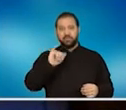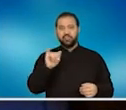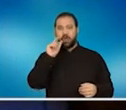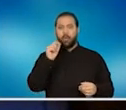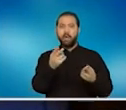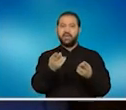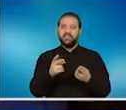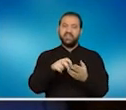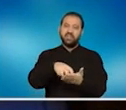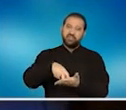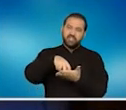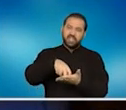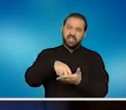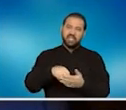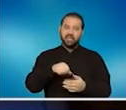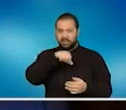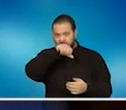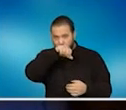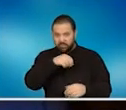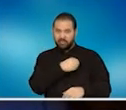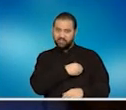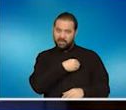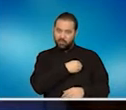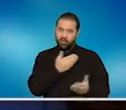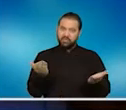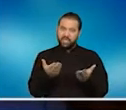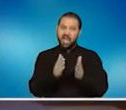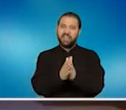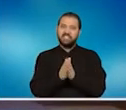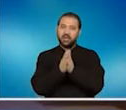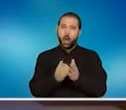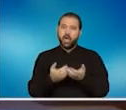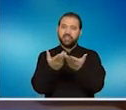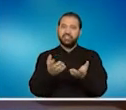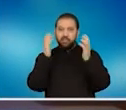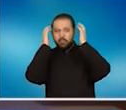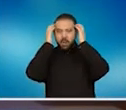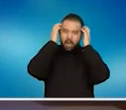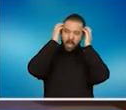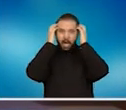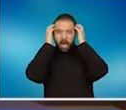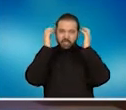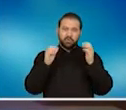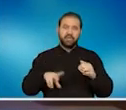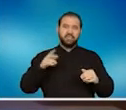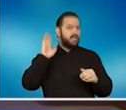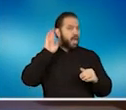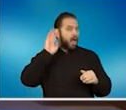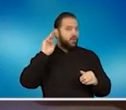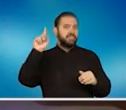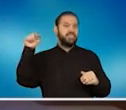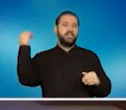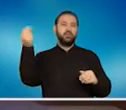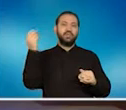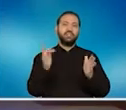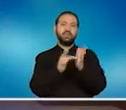închină, cei care sărută moaștele lui, cei care se roagă și își pun necazurile, sunt auziți de Dumnezeu,